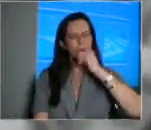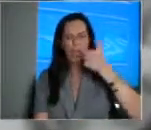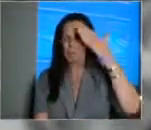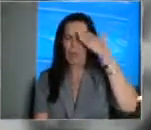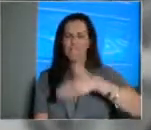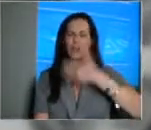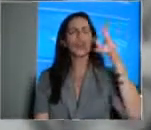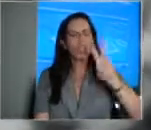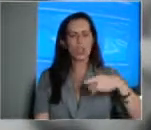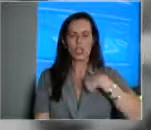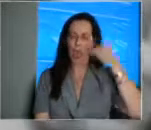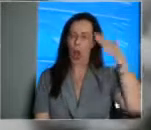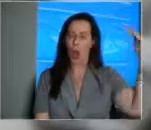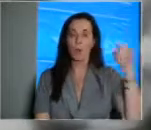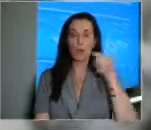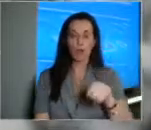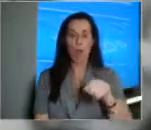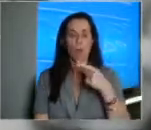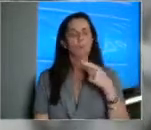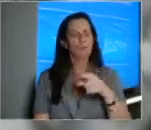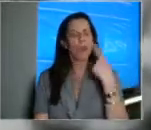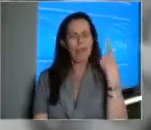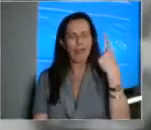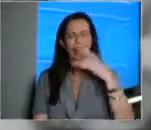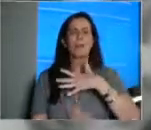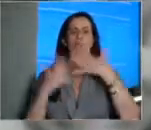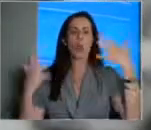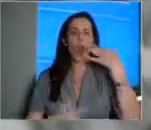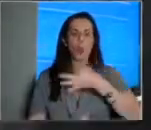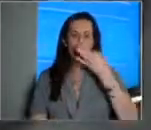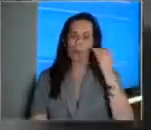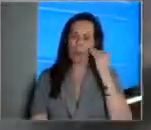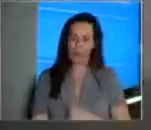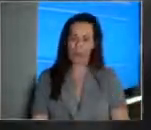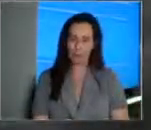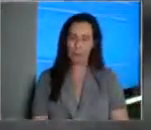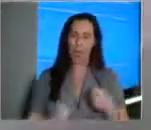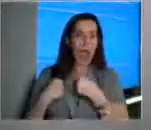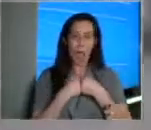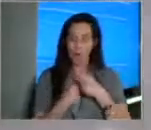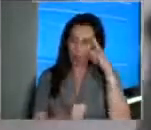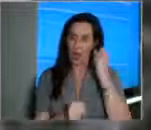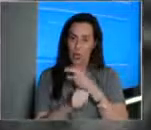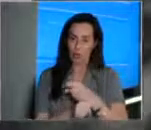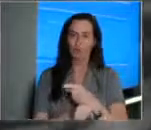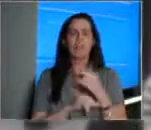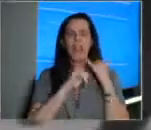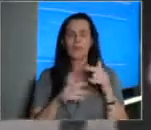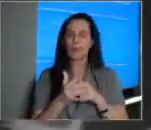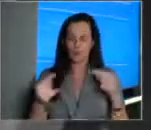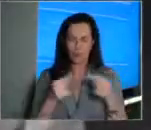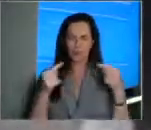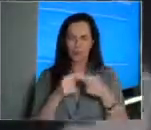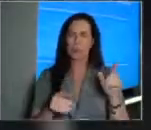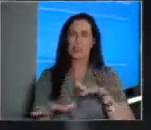המפורסם "יש לי חלום", שבו ביסס את מעמדו כאחד מגדולי הנואמים האמריקאים. מאבקו העיקש של קינג הביא אותו לאימות עם